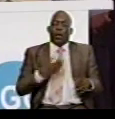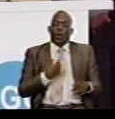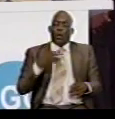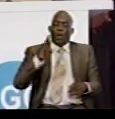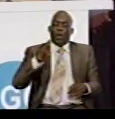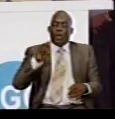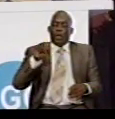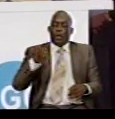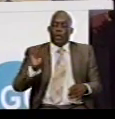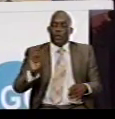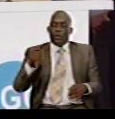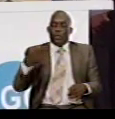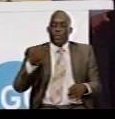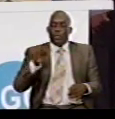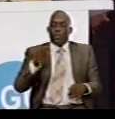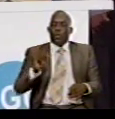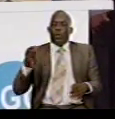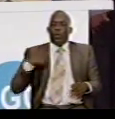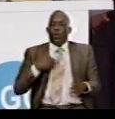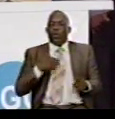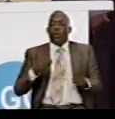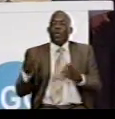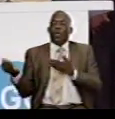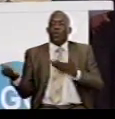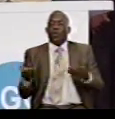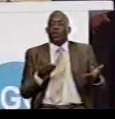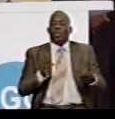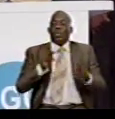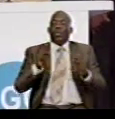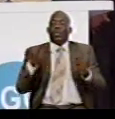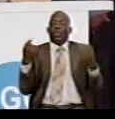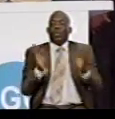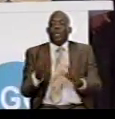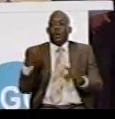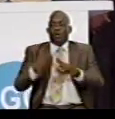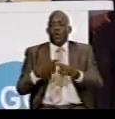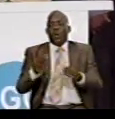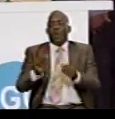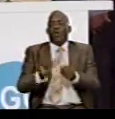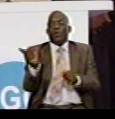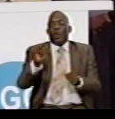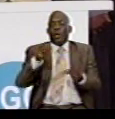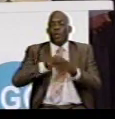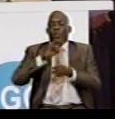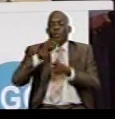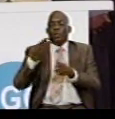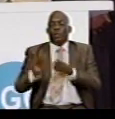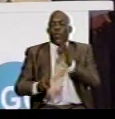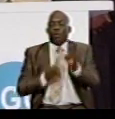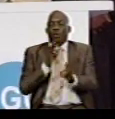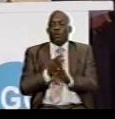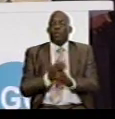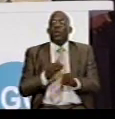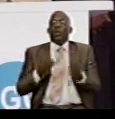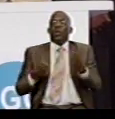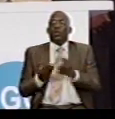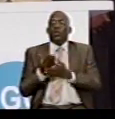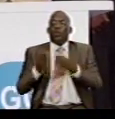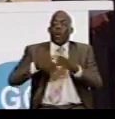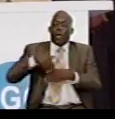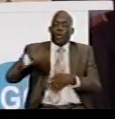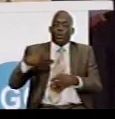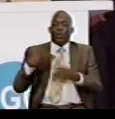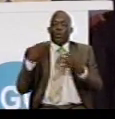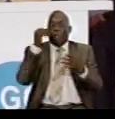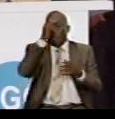whole city of Douala. Nous avons appelé les pécheurs de toute la ville de Douala. Throughout Africa and the rest of the world. Et dans l'Afrique et le reste du monde. We are going